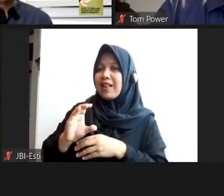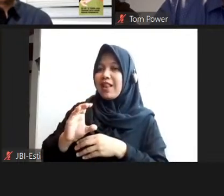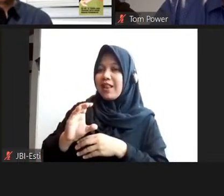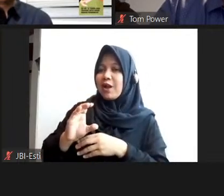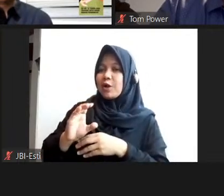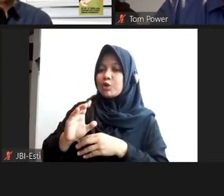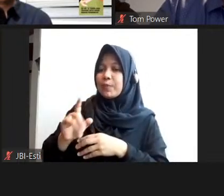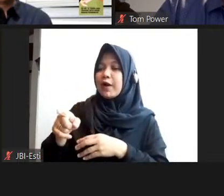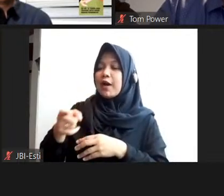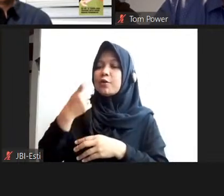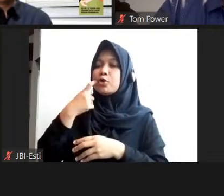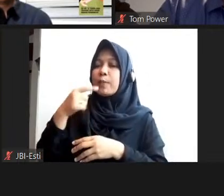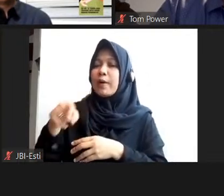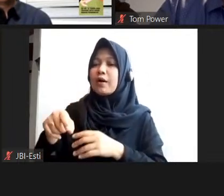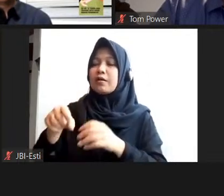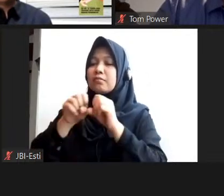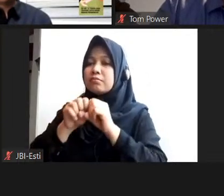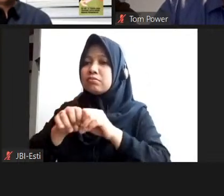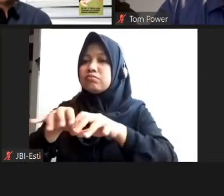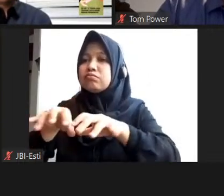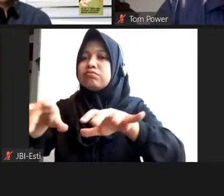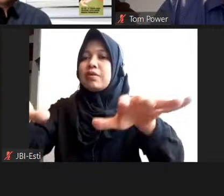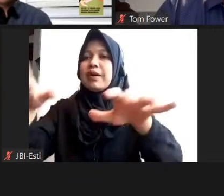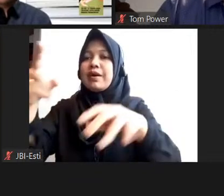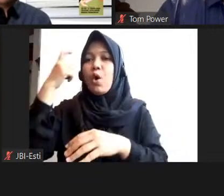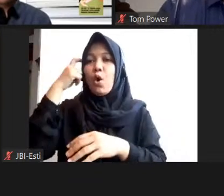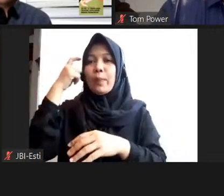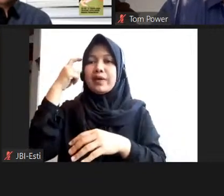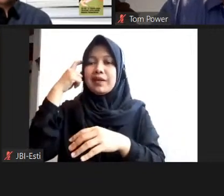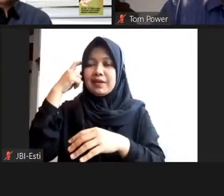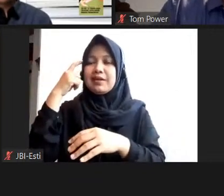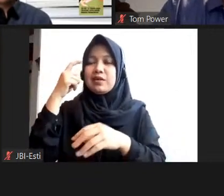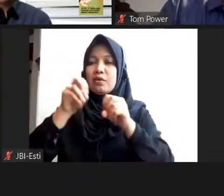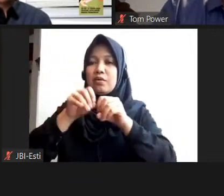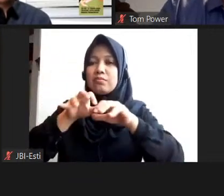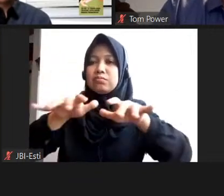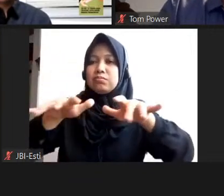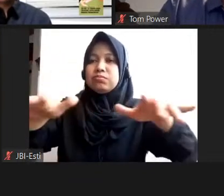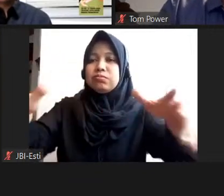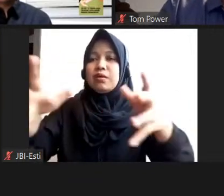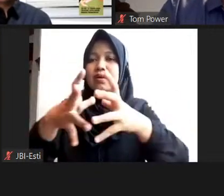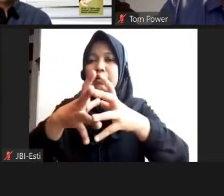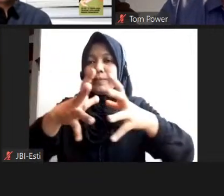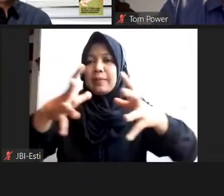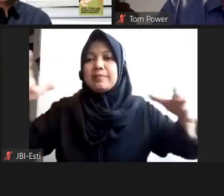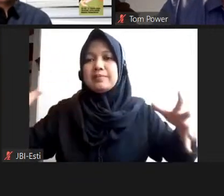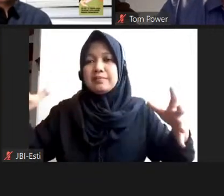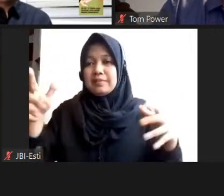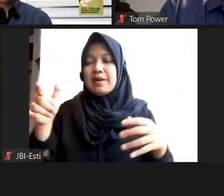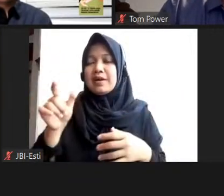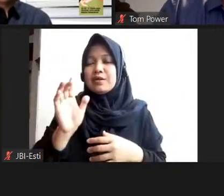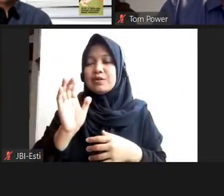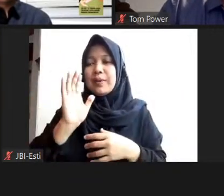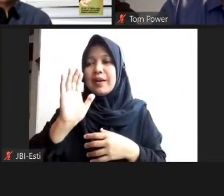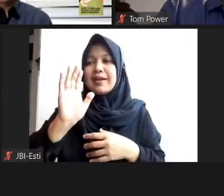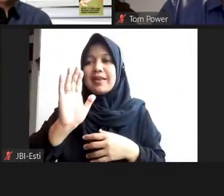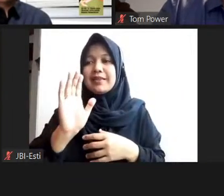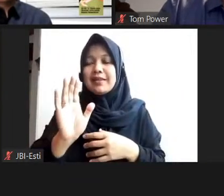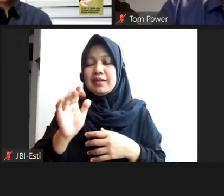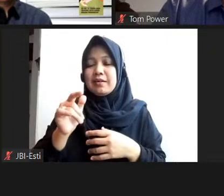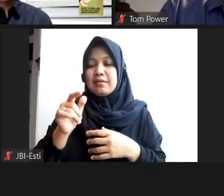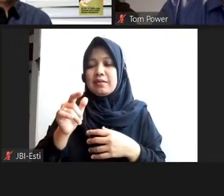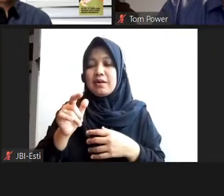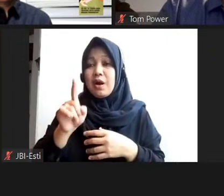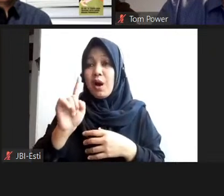opini secara masif untuk memasukkan gagasan bahwa mereka yang berbeda dari